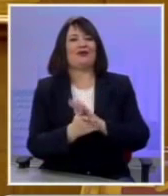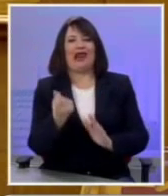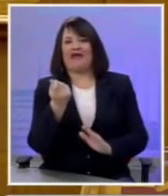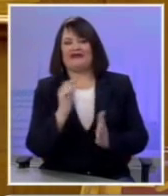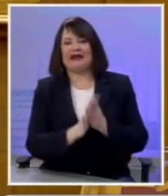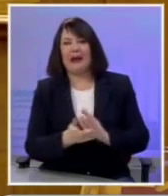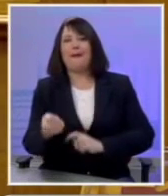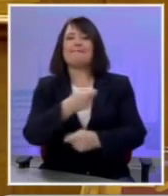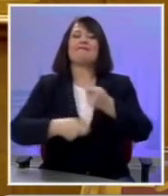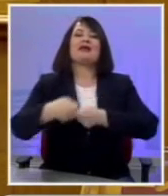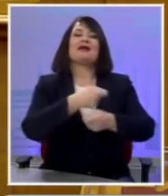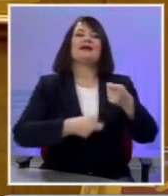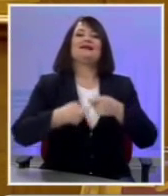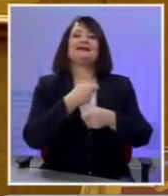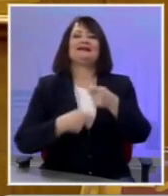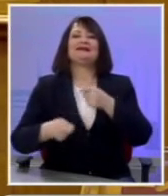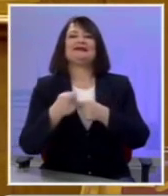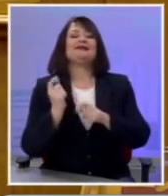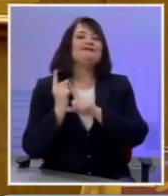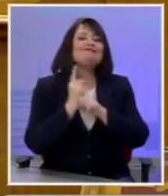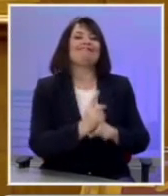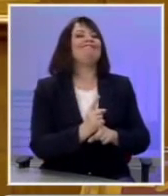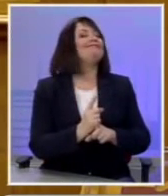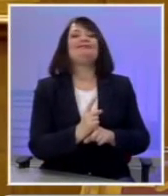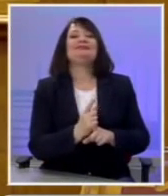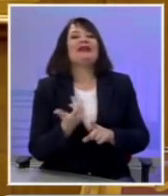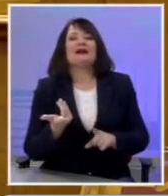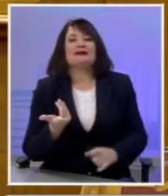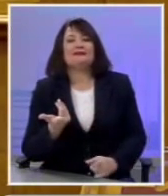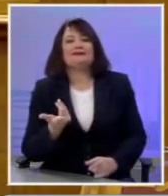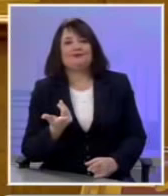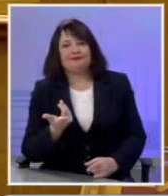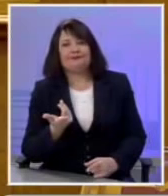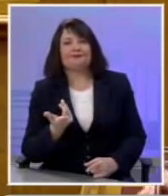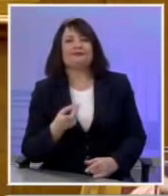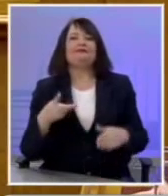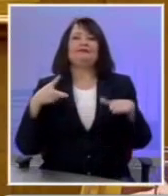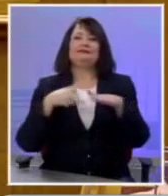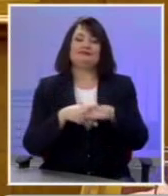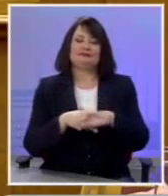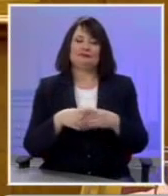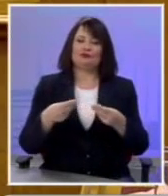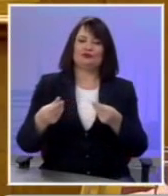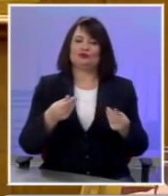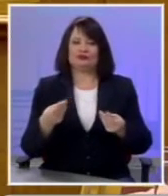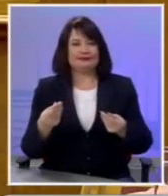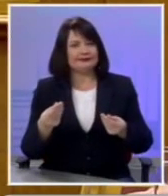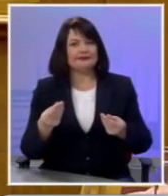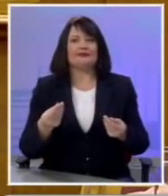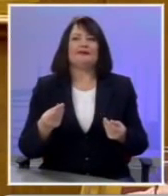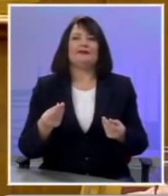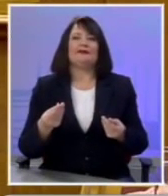Οι επιχειρήσεις που είναι αποκλειστικά εξαρτημένες από την τραπεζική διαμεσολάβηση